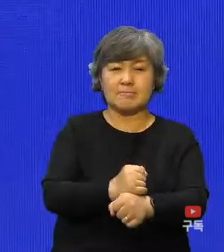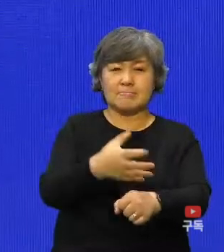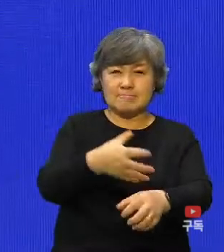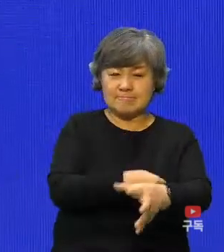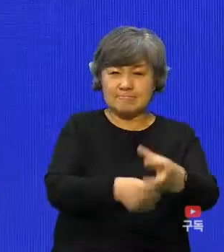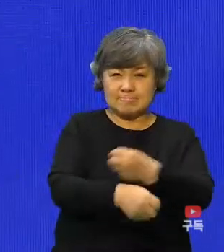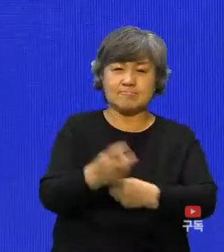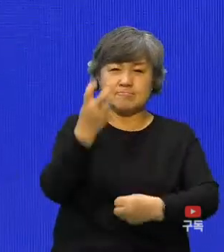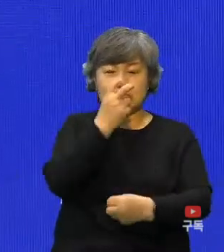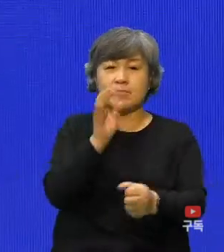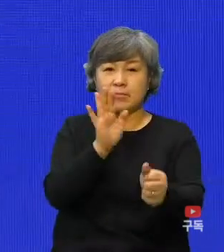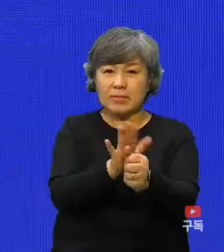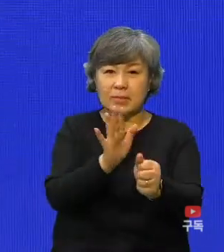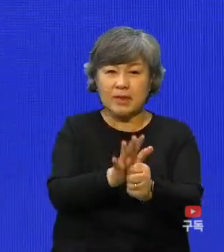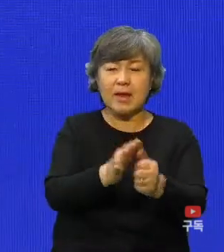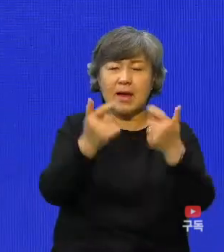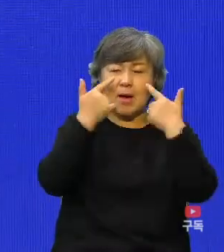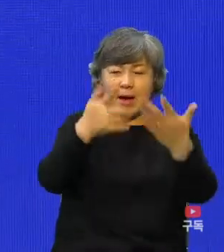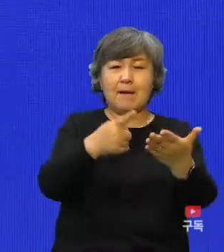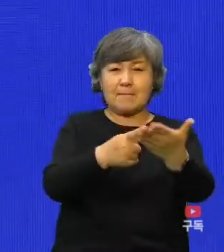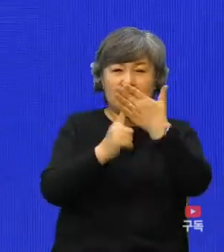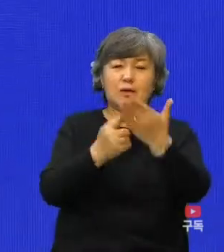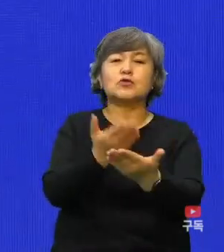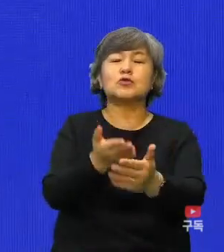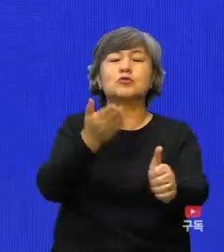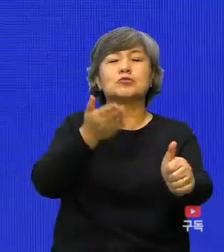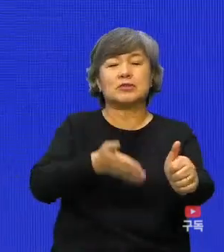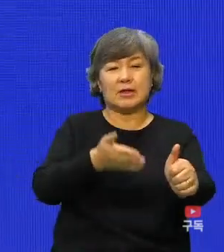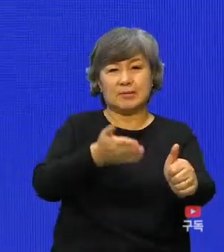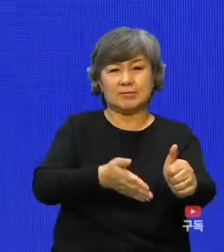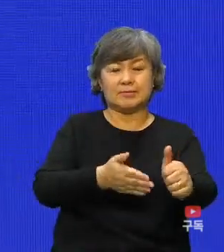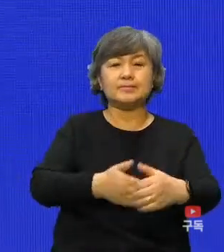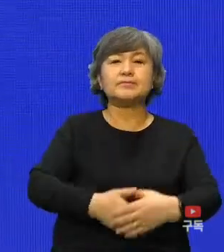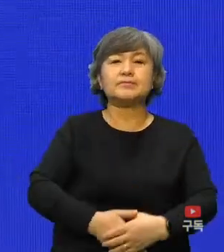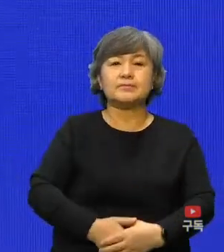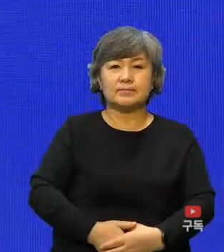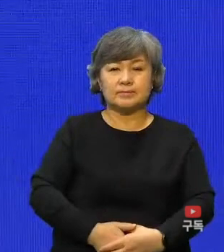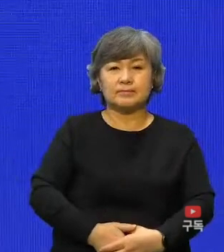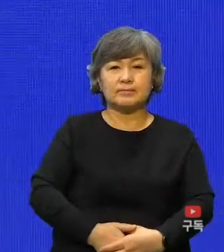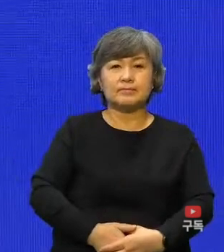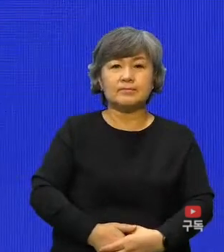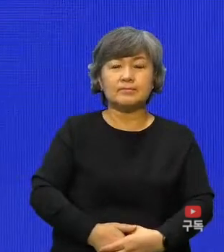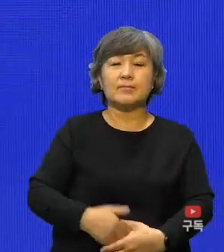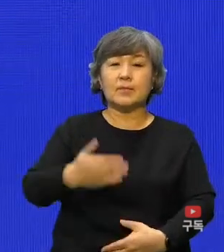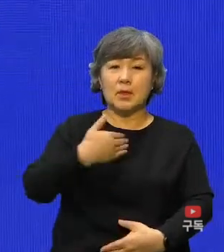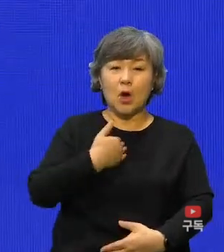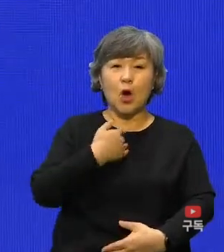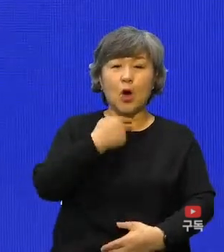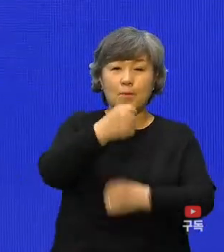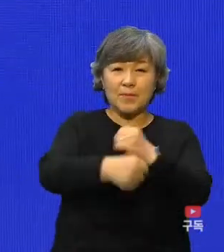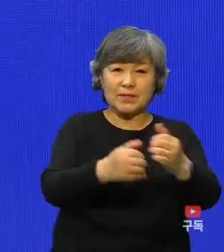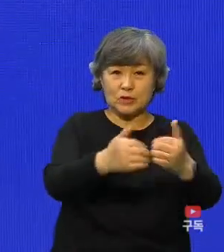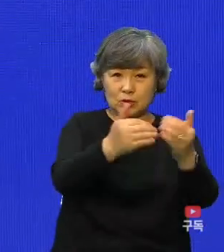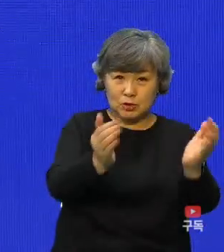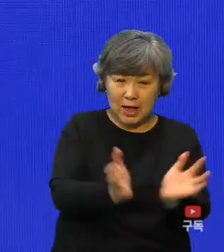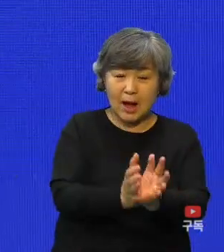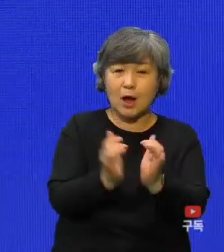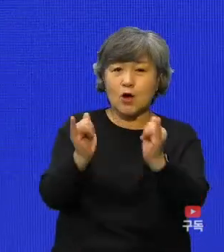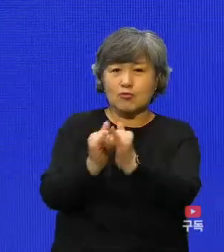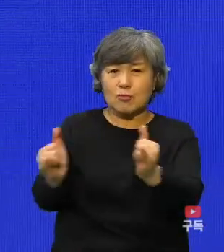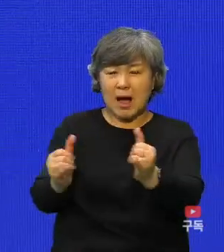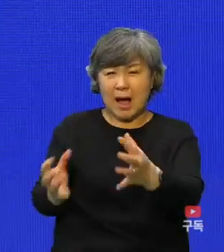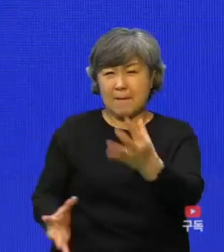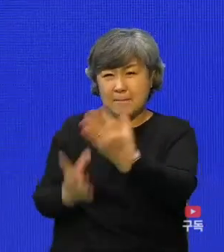적극적으로 수사에 협조해서 실체를 밝혀주실 것을 촉구하는 바입니다. 저와 민주당은 윤 후보와 국민의힘이 한통속이